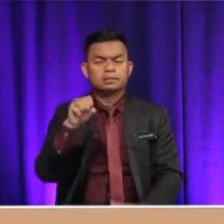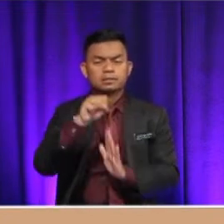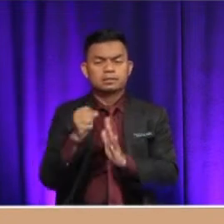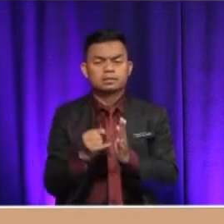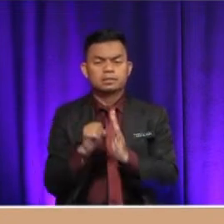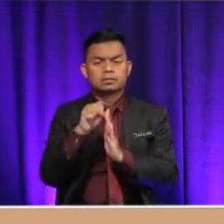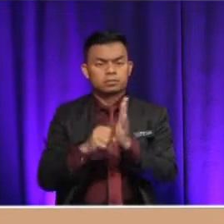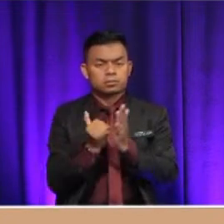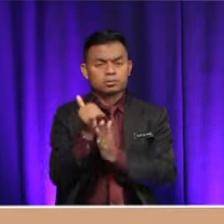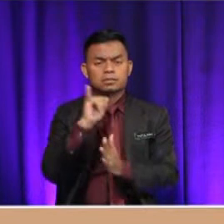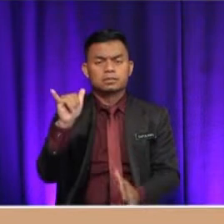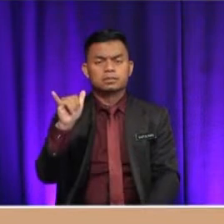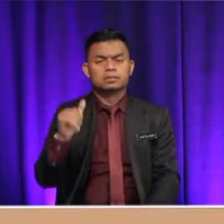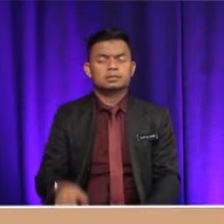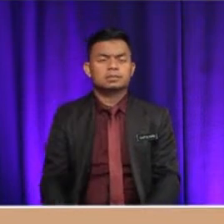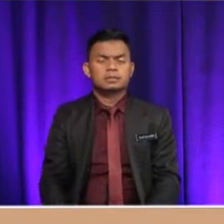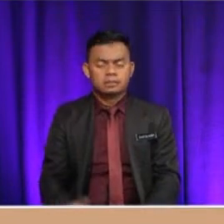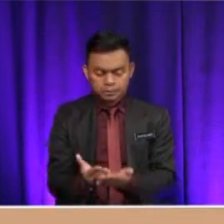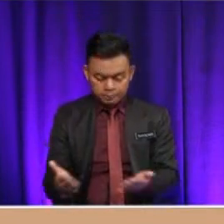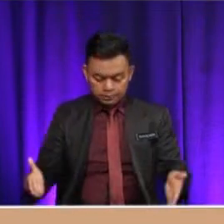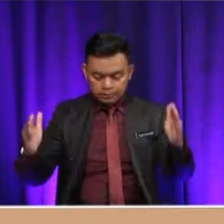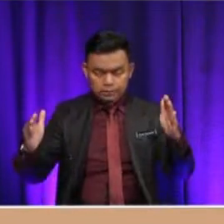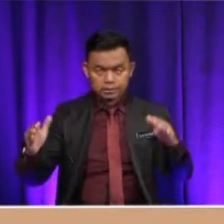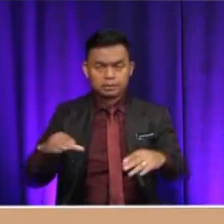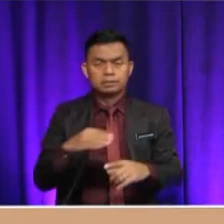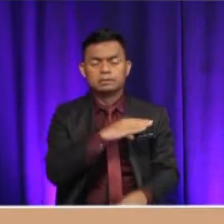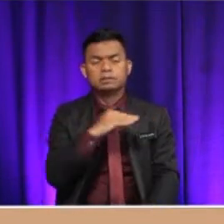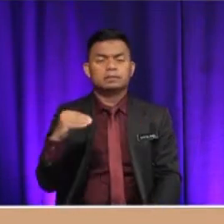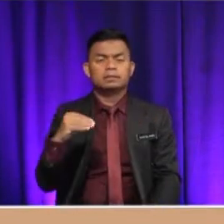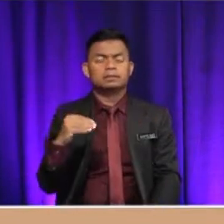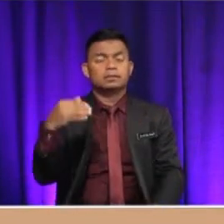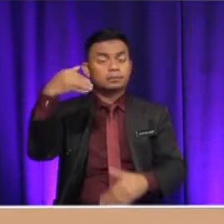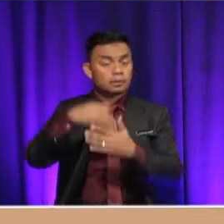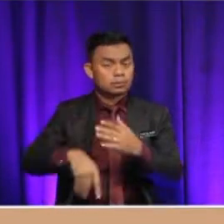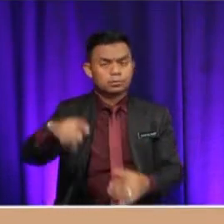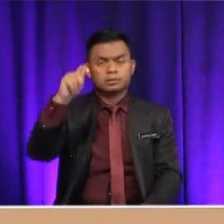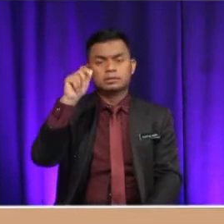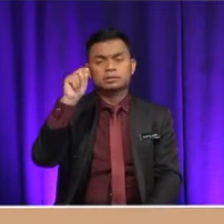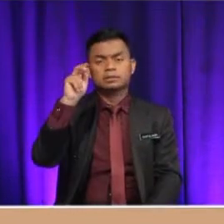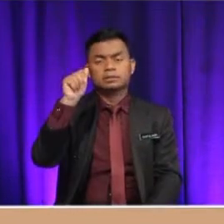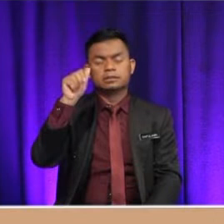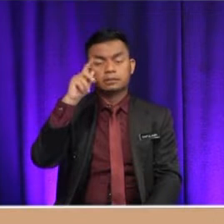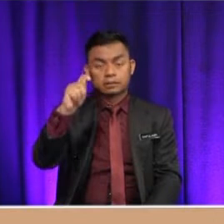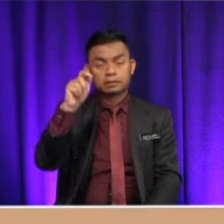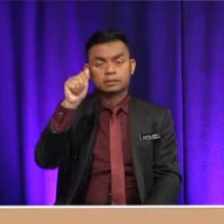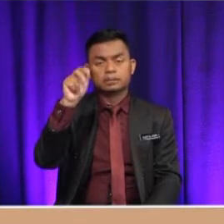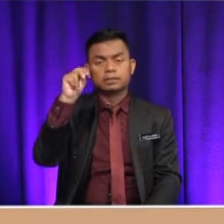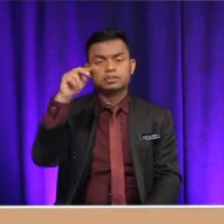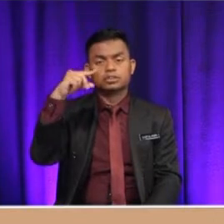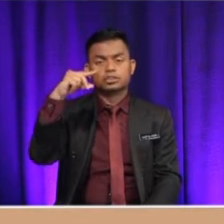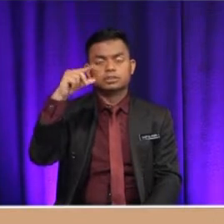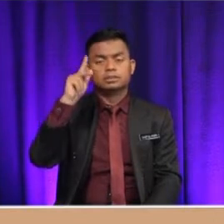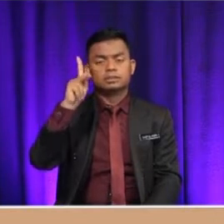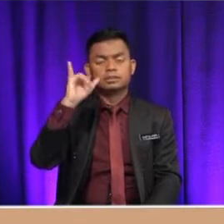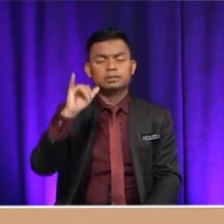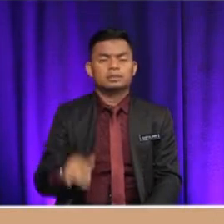dapur. Dan juga pergi ke tangki. So, bahagian ini kita panggil sistem bekalan air